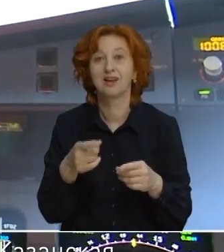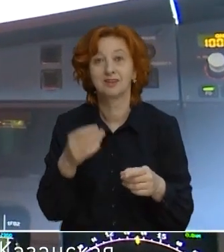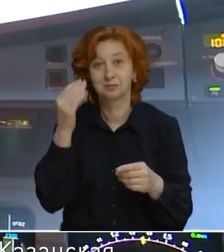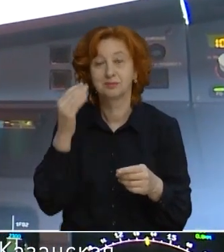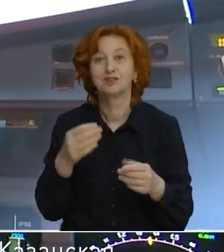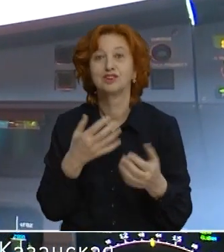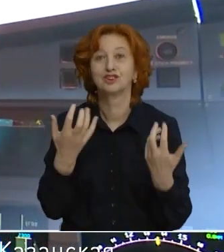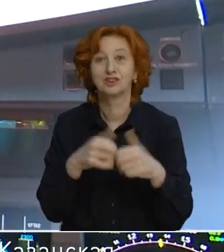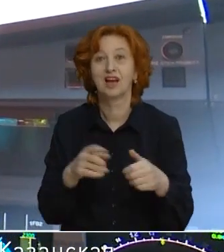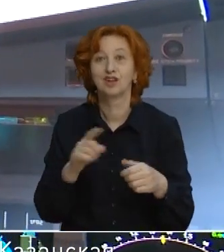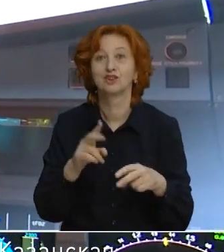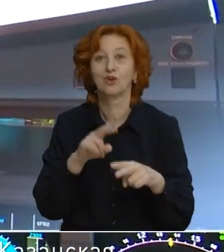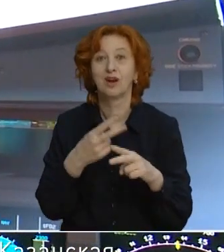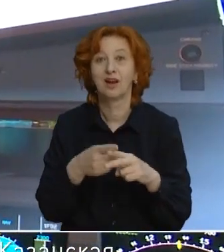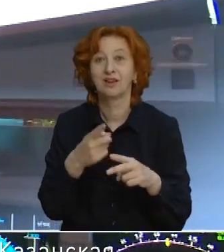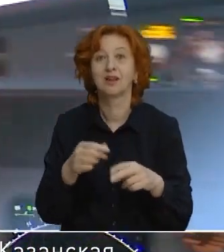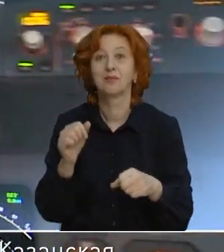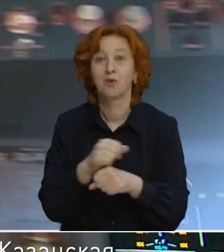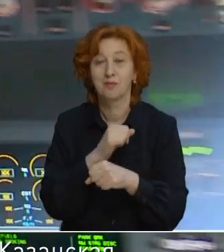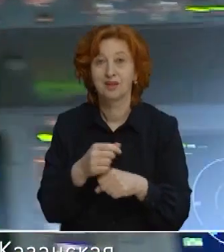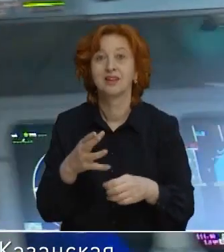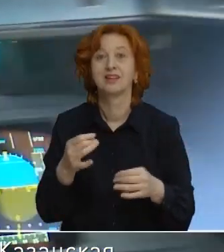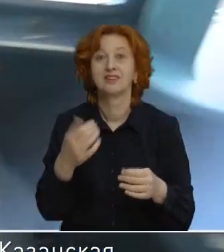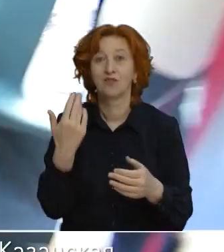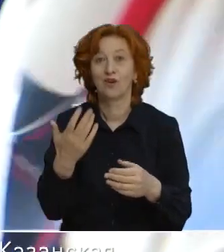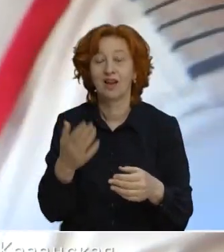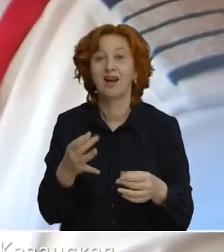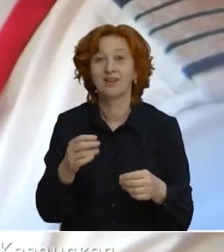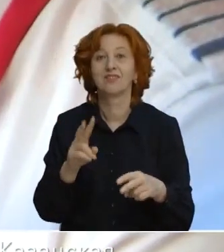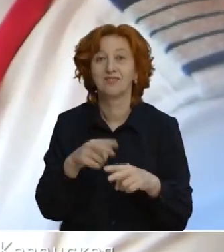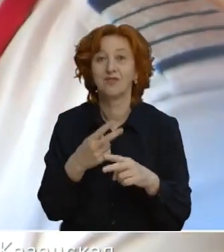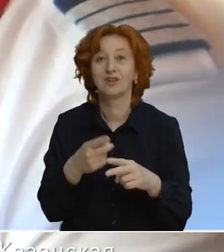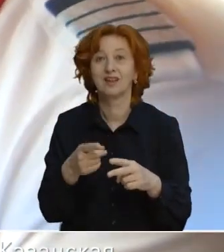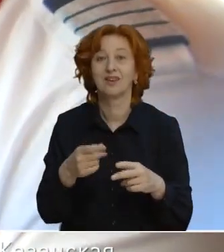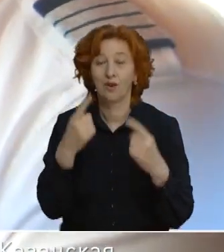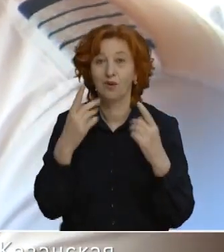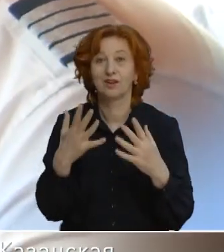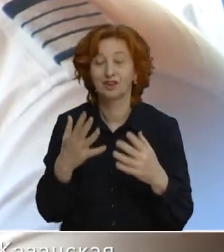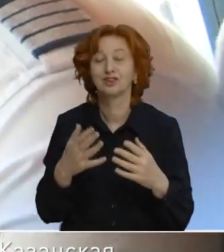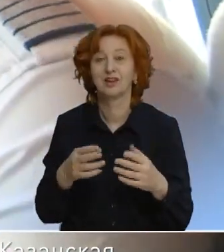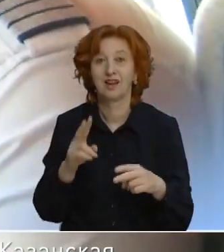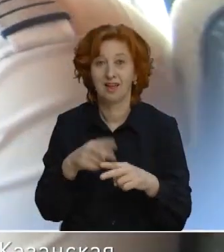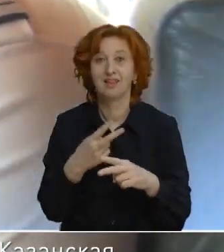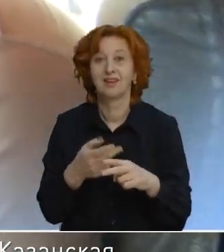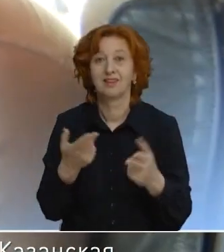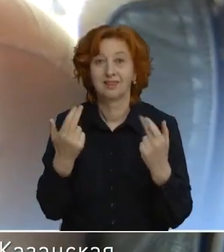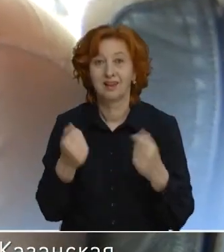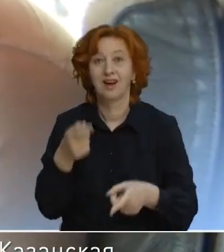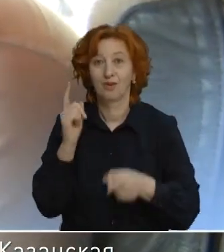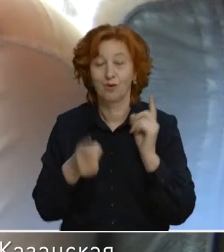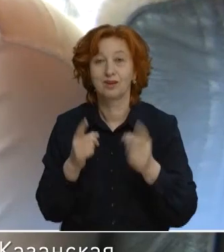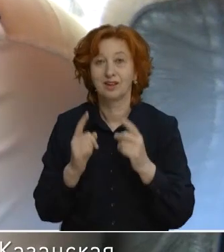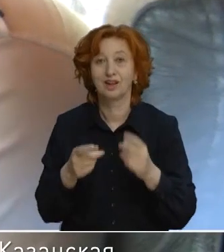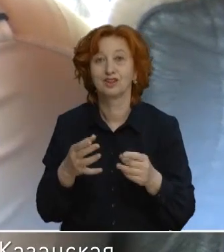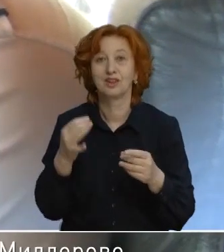которые хотят погрузиться в мир авиации, войти в него? Я думаю, в первую очередь, необходимо хорошо учиться в